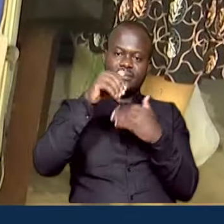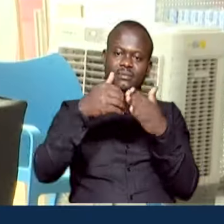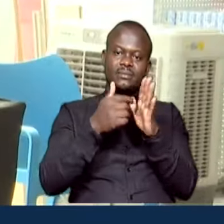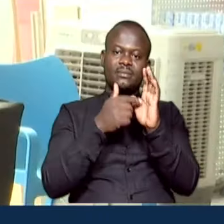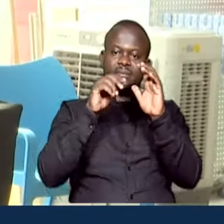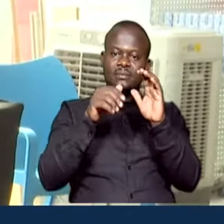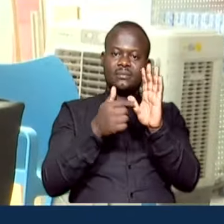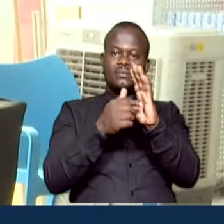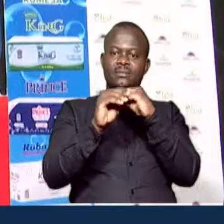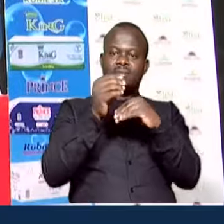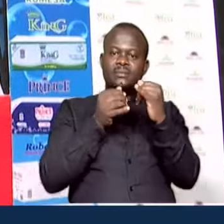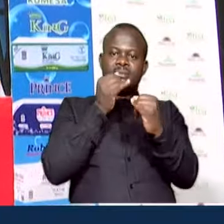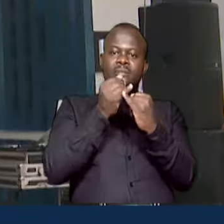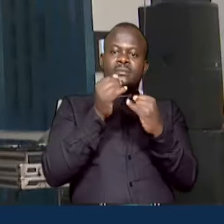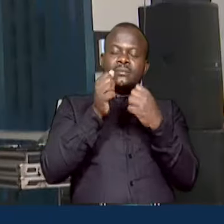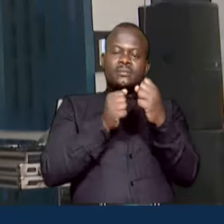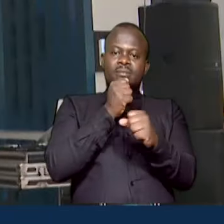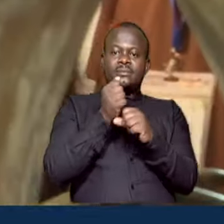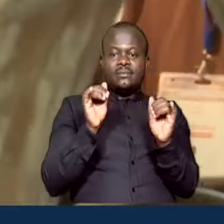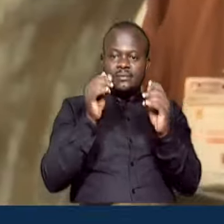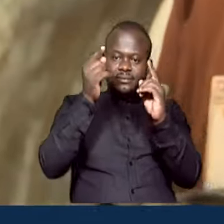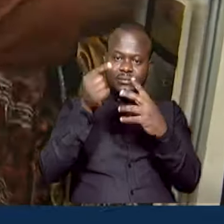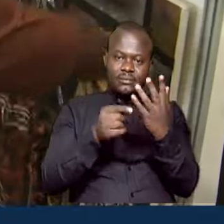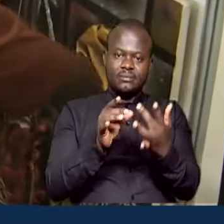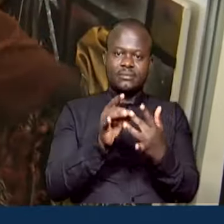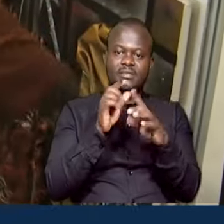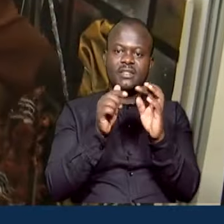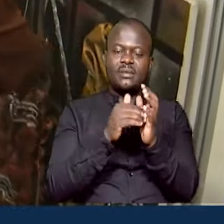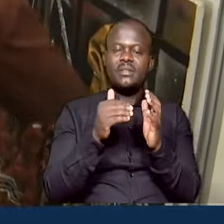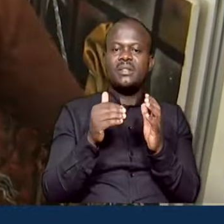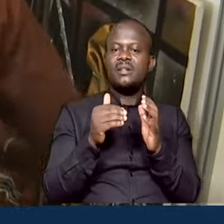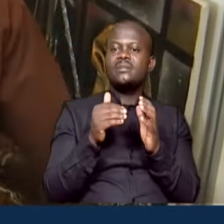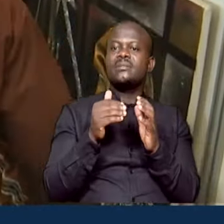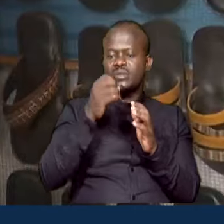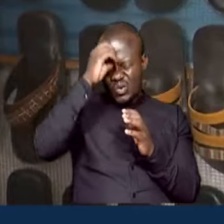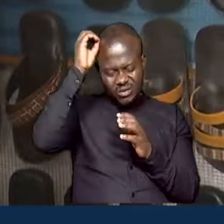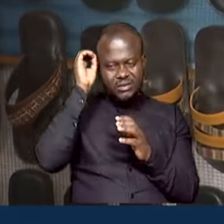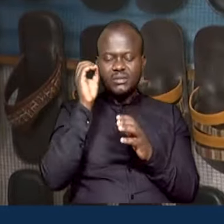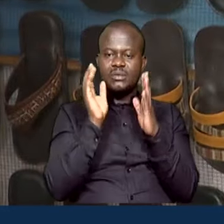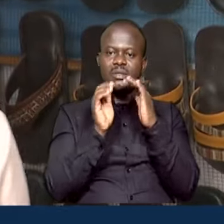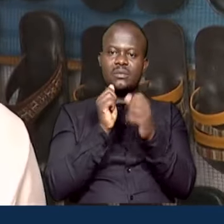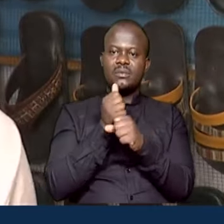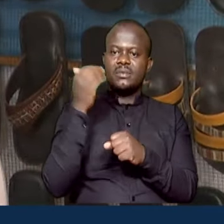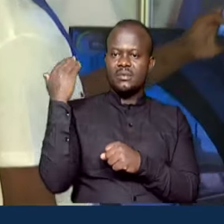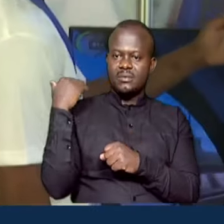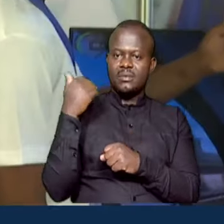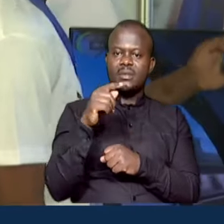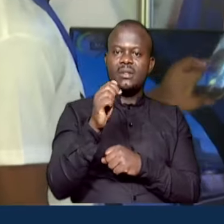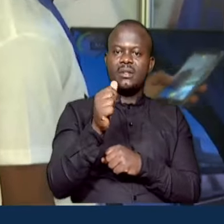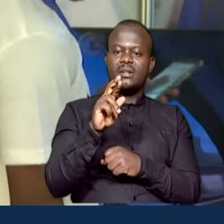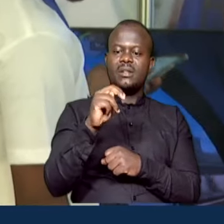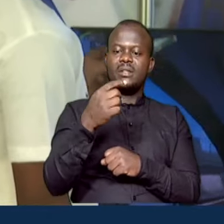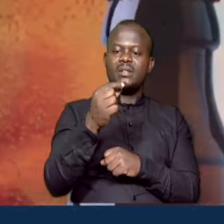muri imurikagurisha ry'umwaka bagerageje kuzana ibintu byihariye kandi bifite ireme ugereranyije n'umwaka ushize. Karinganire Eugene,